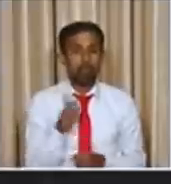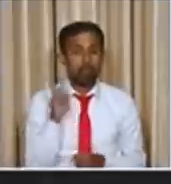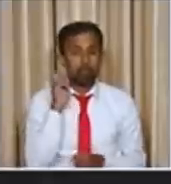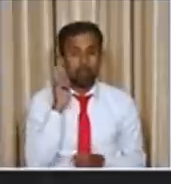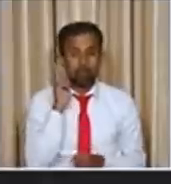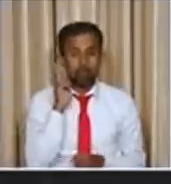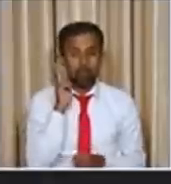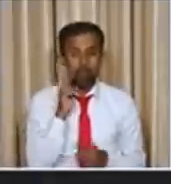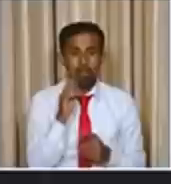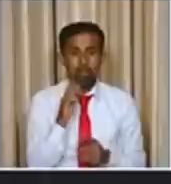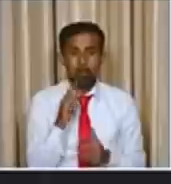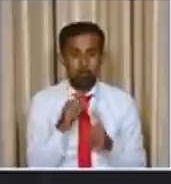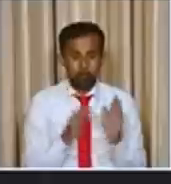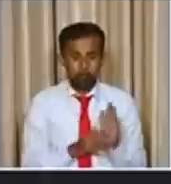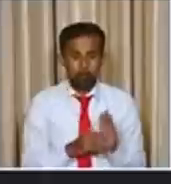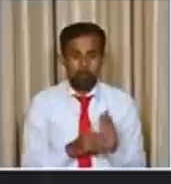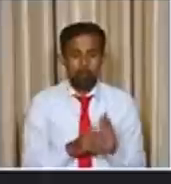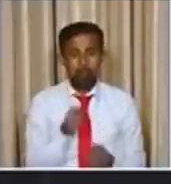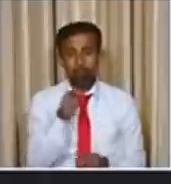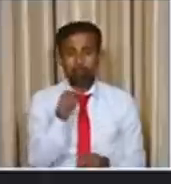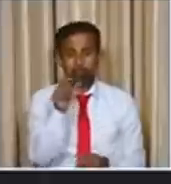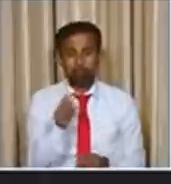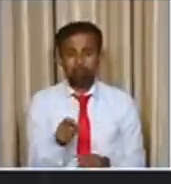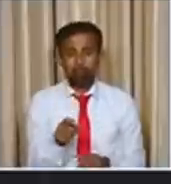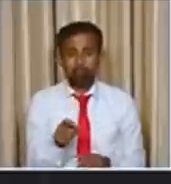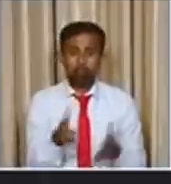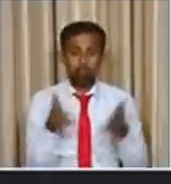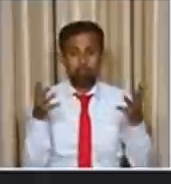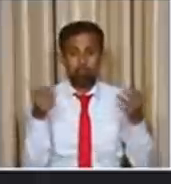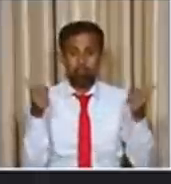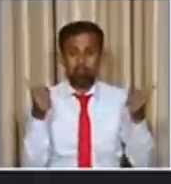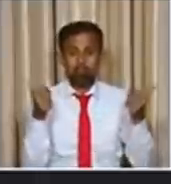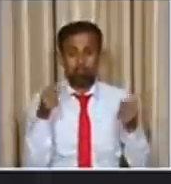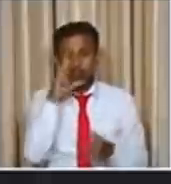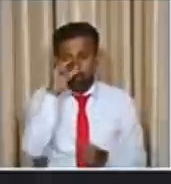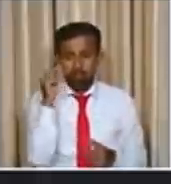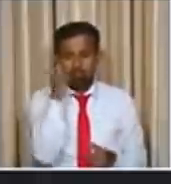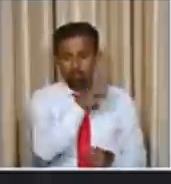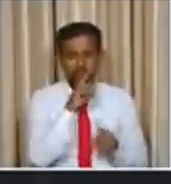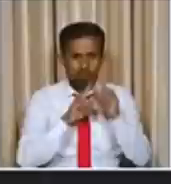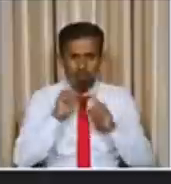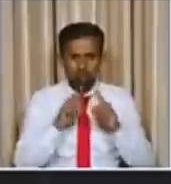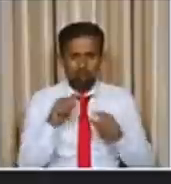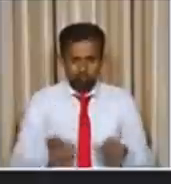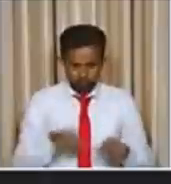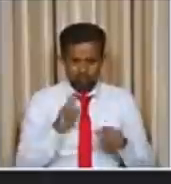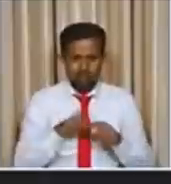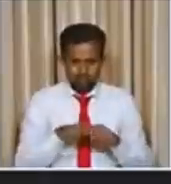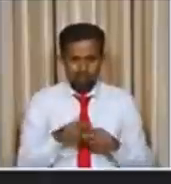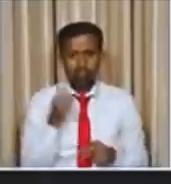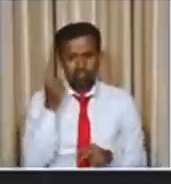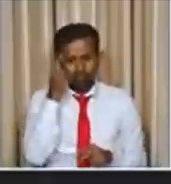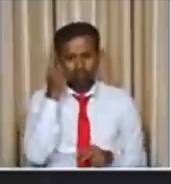பெரிய ஆள், இன்னும் அவரோட கூட்டாளி தான், ராவுக்கு ராவுக்கு போயிட்டு நீங்கள் அவரோட பேசுறது, சரியா? அது வேற, அது வேற. கொஞ்சம் உங்களுக்கு